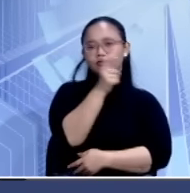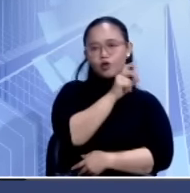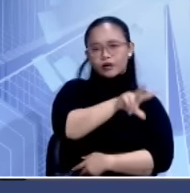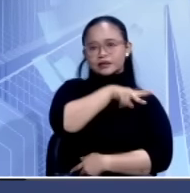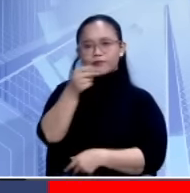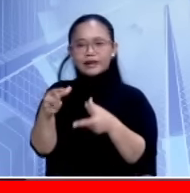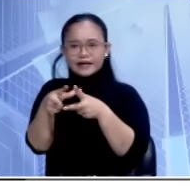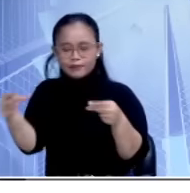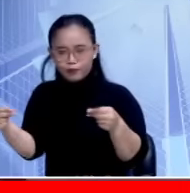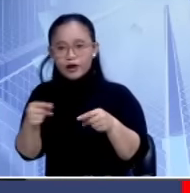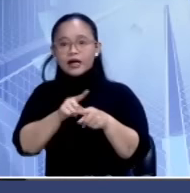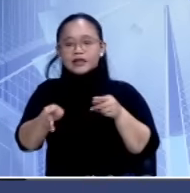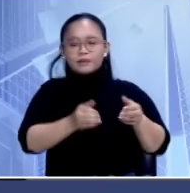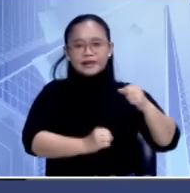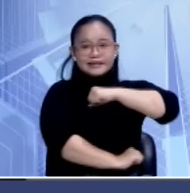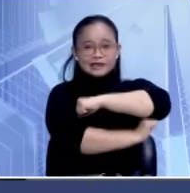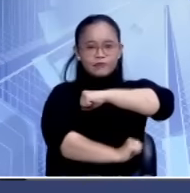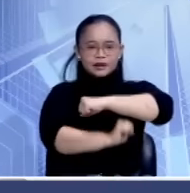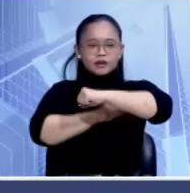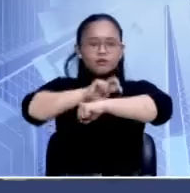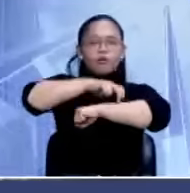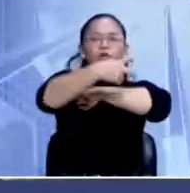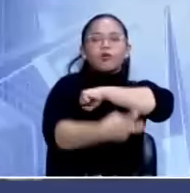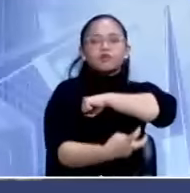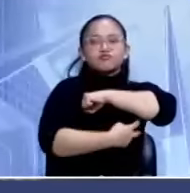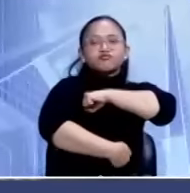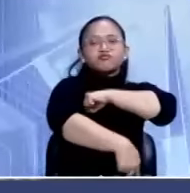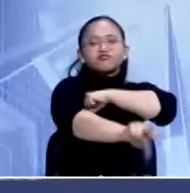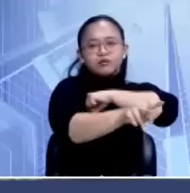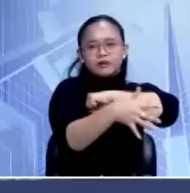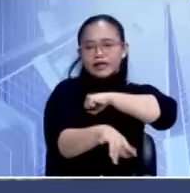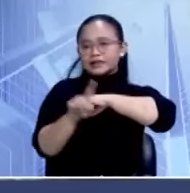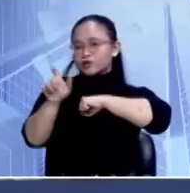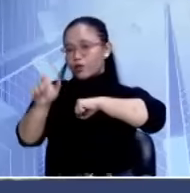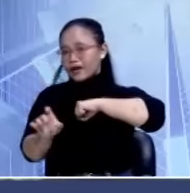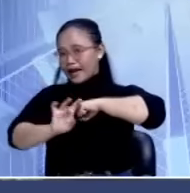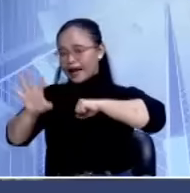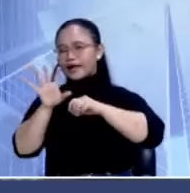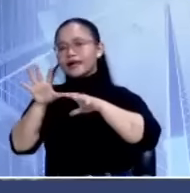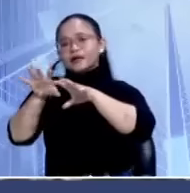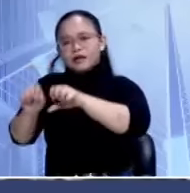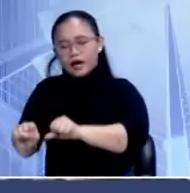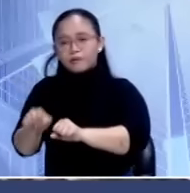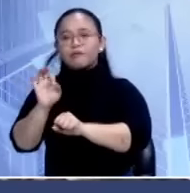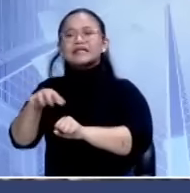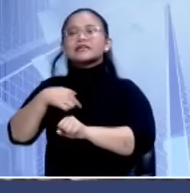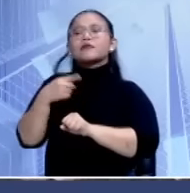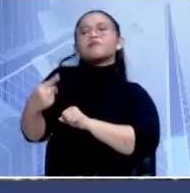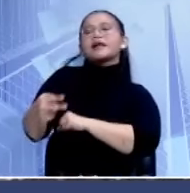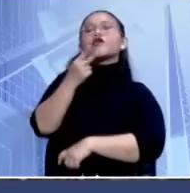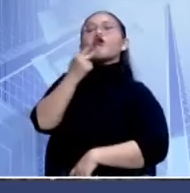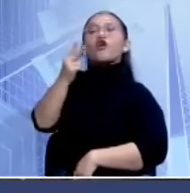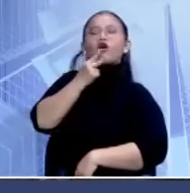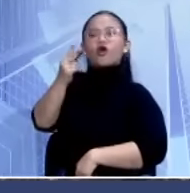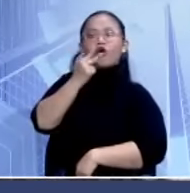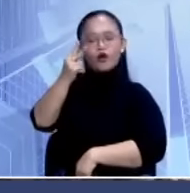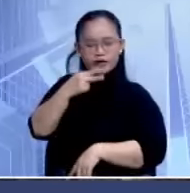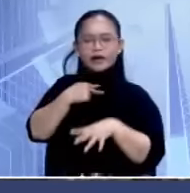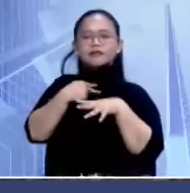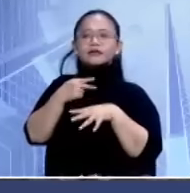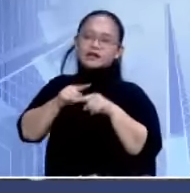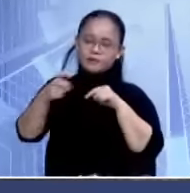pelaku melompat dari jembatan ke aliran kali untuk kabur. Sementara satu pelaku lainnya sedang membeli rokok di warung sekitar lokasi dan